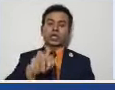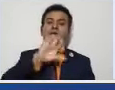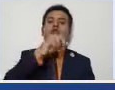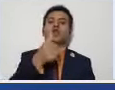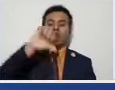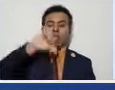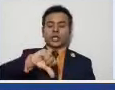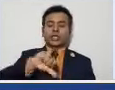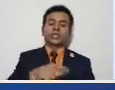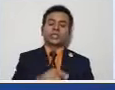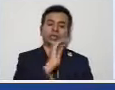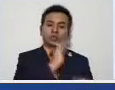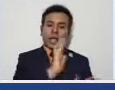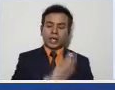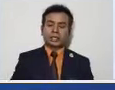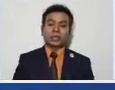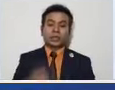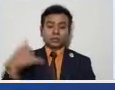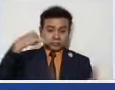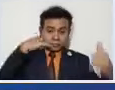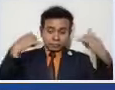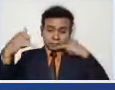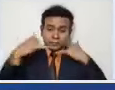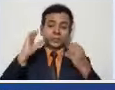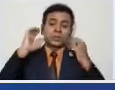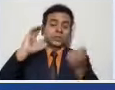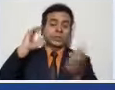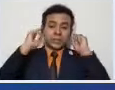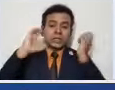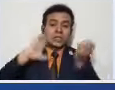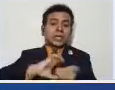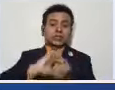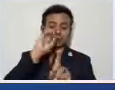14,68,153টি বর্তমানে মজুদ আছে 3,98,009টি